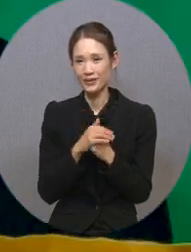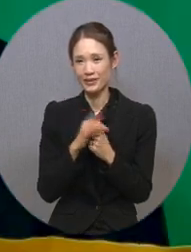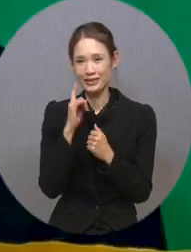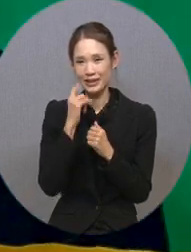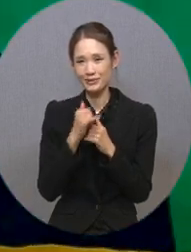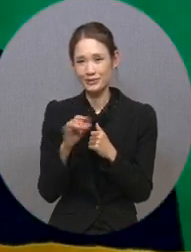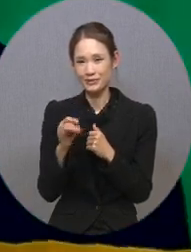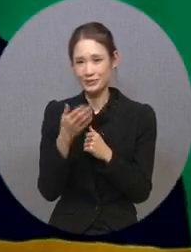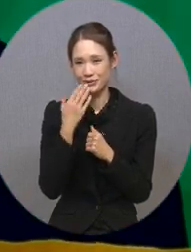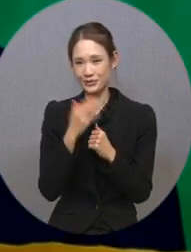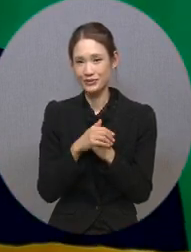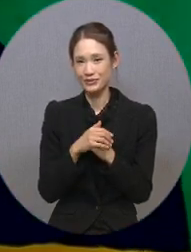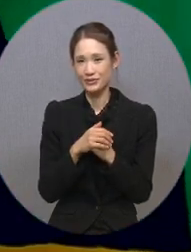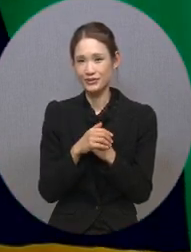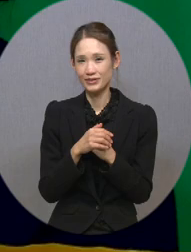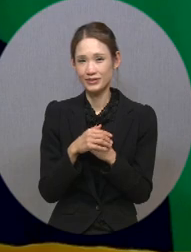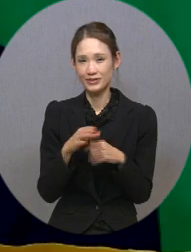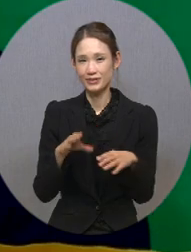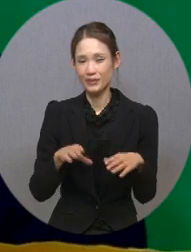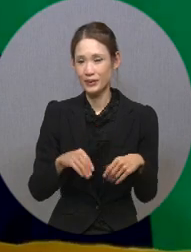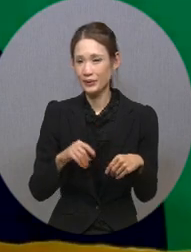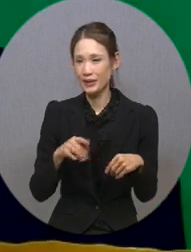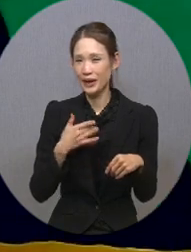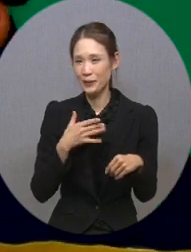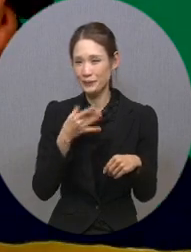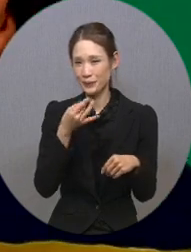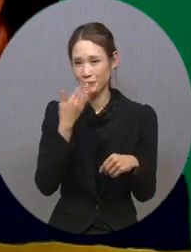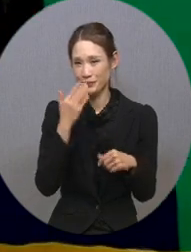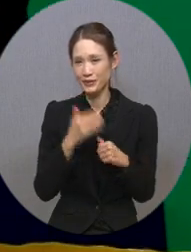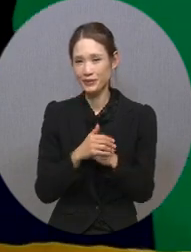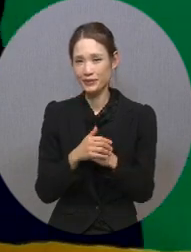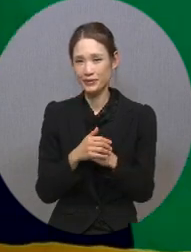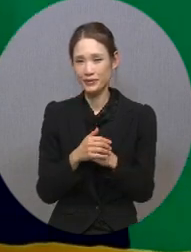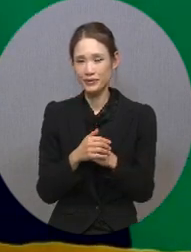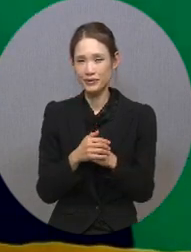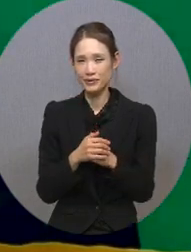먼저. 그러면은 배고픈 제가 먼저 먹을게요.